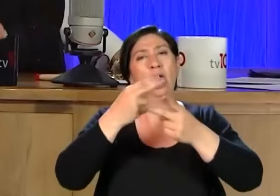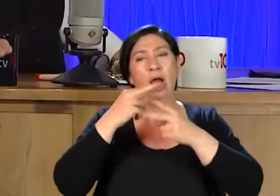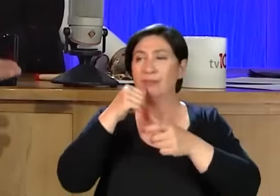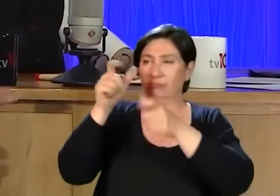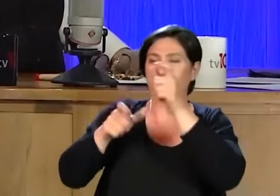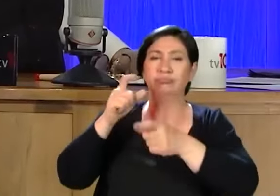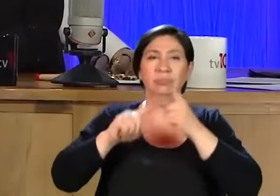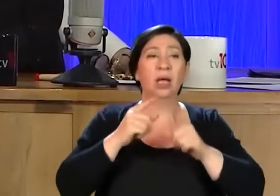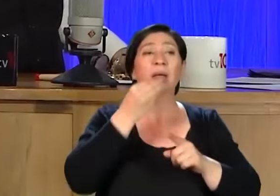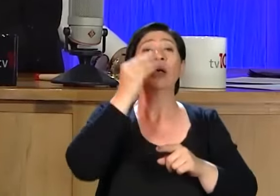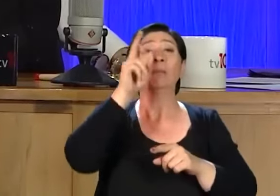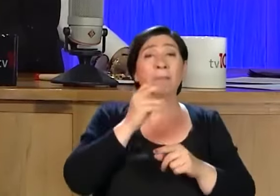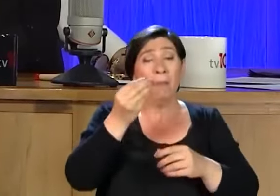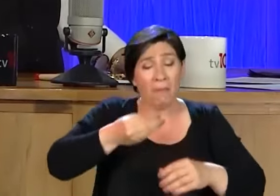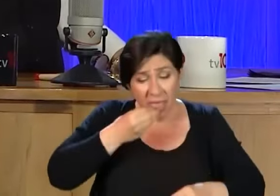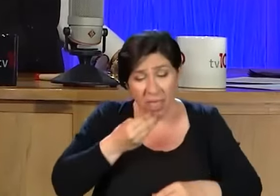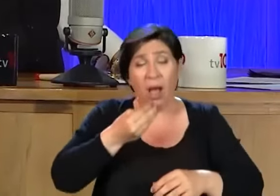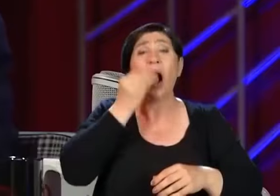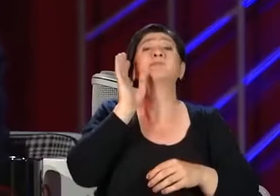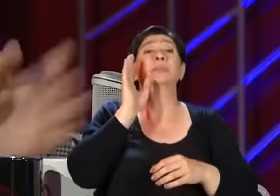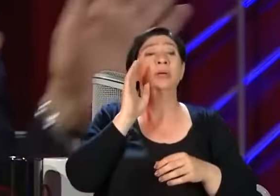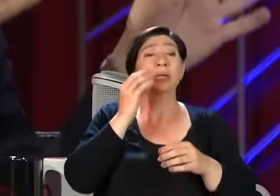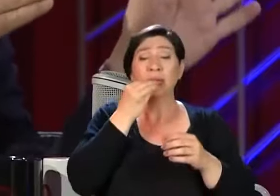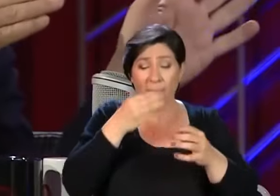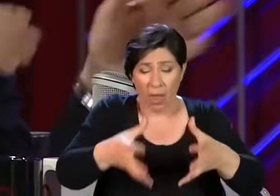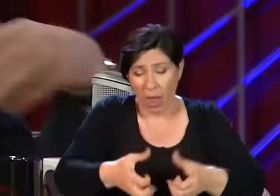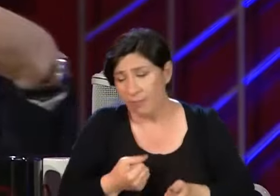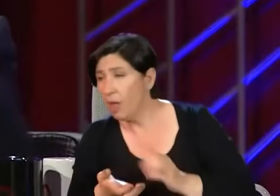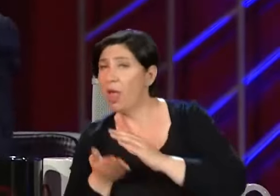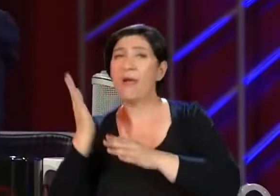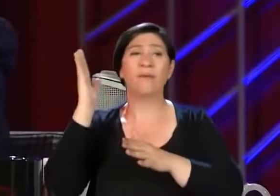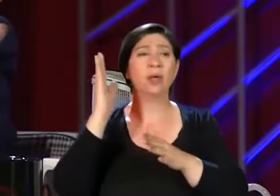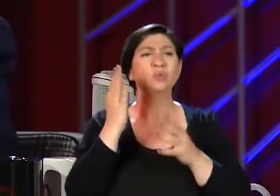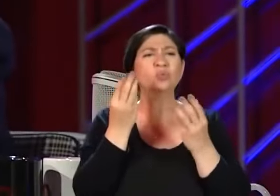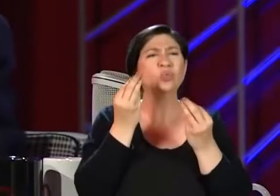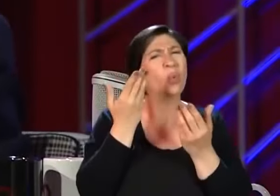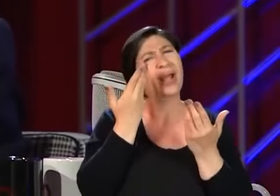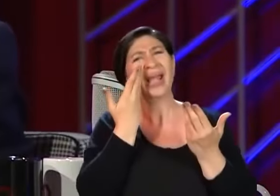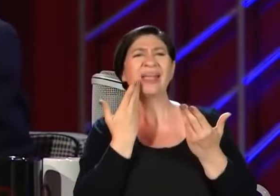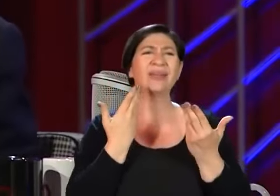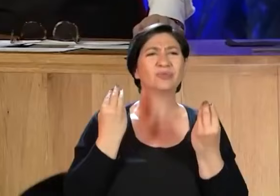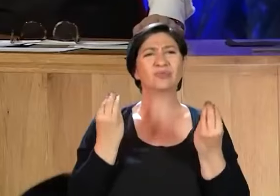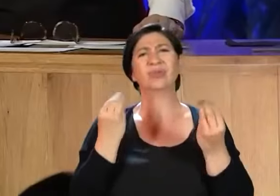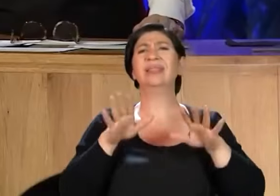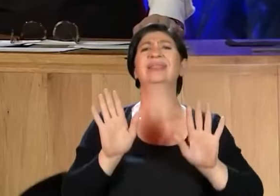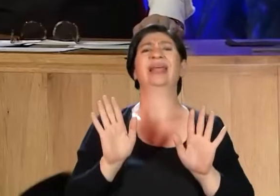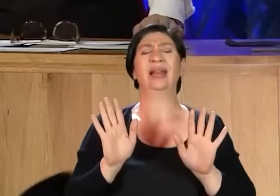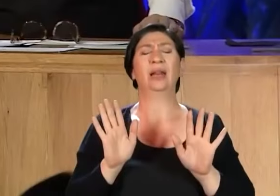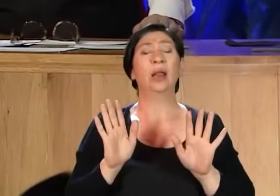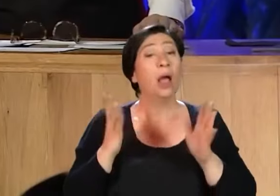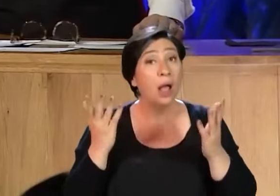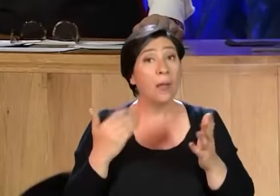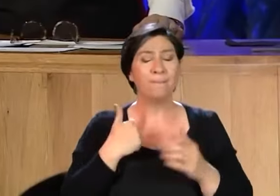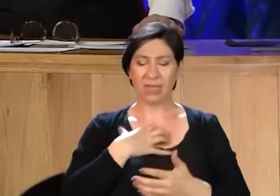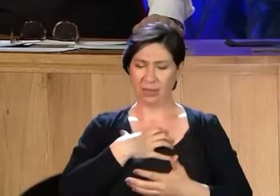ara iftarını açan açmayan gelen yemeğe bile alıp evine gidiyordu ve çok hoş olmayan görüntüler. Dolayısıyla